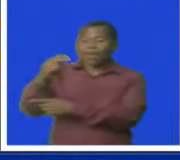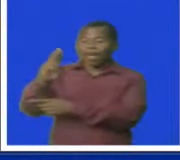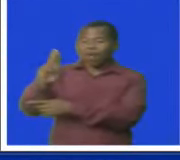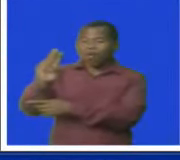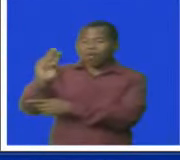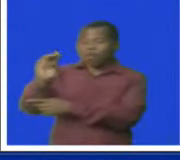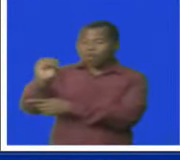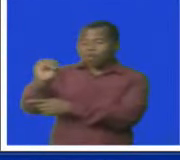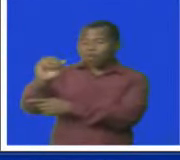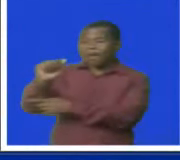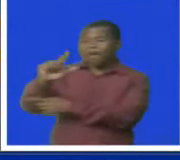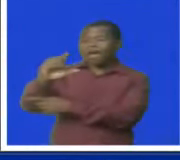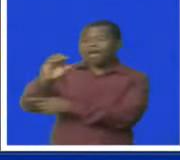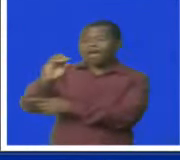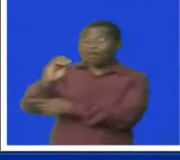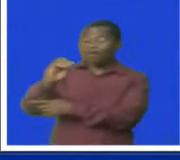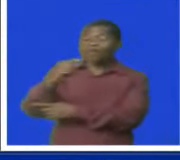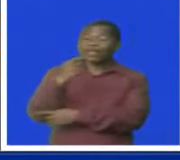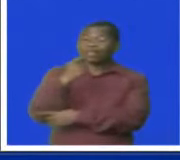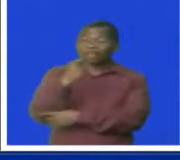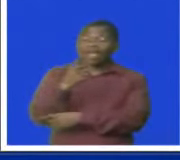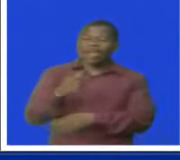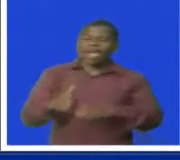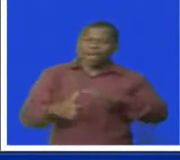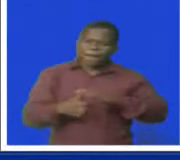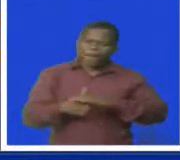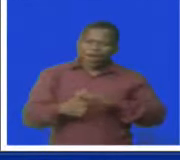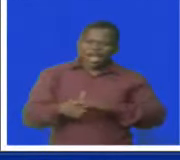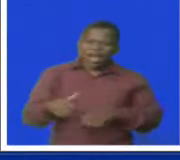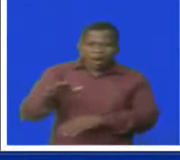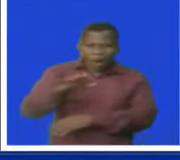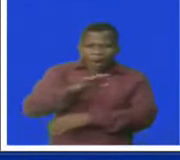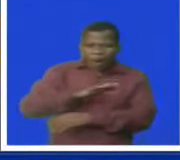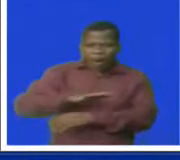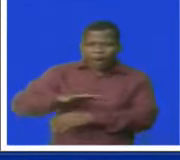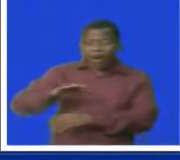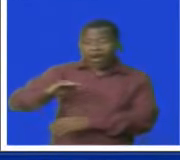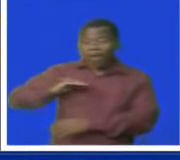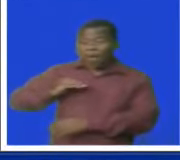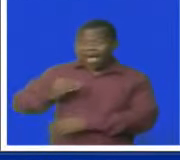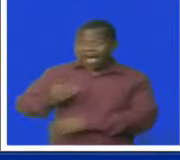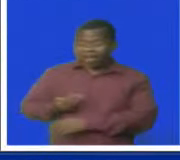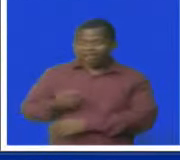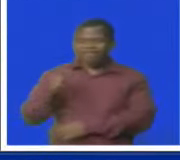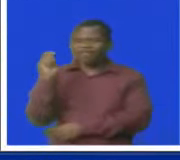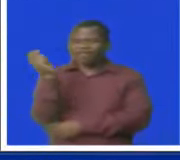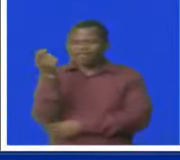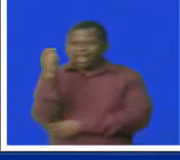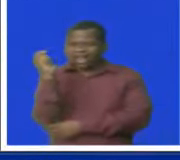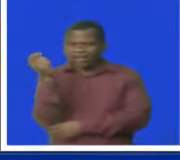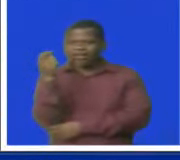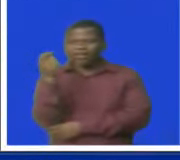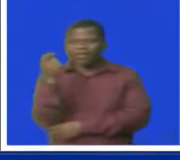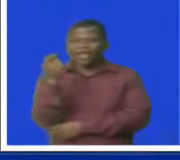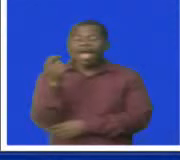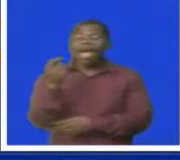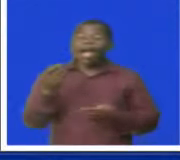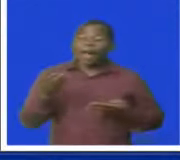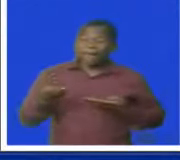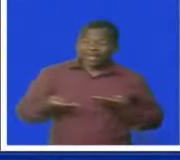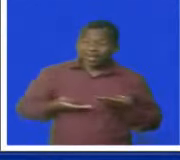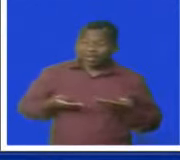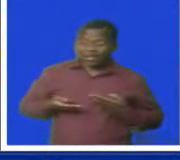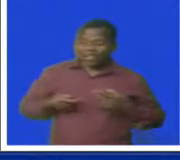labo labasemakhaya bathole lusito kute business. Indvuna ke noma ke intuthuko ibe semadolobheni iphindze ibe